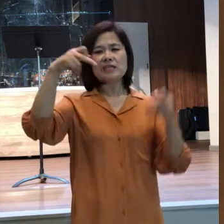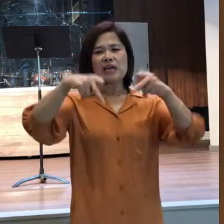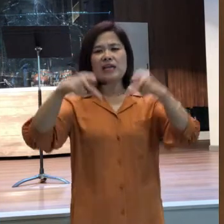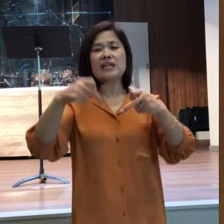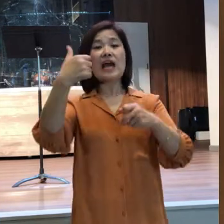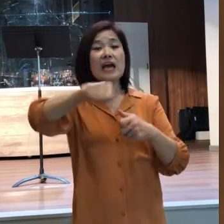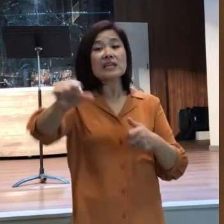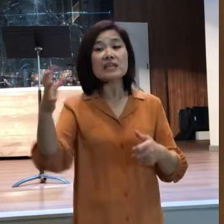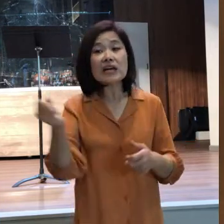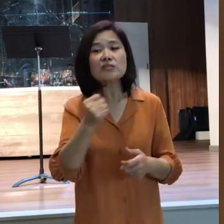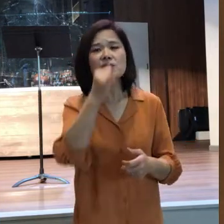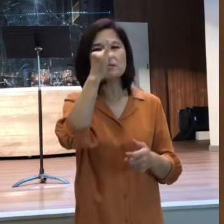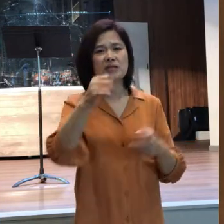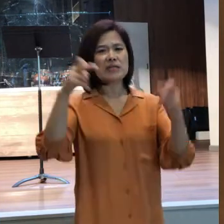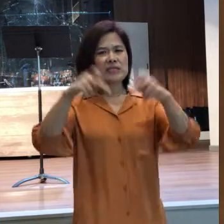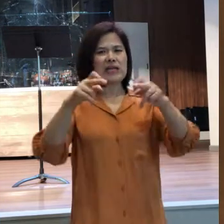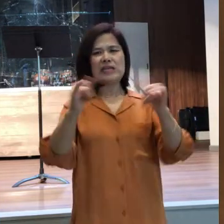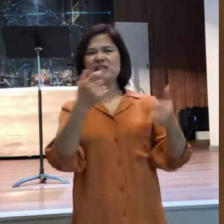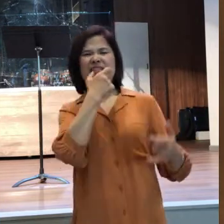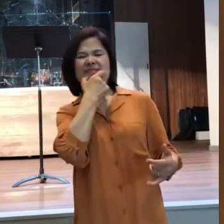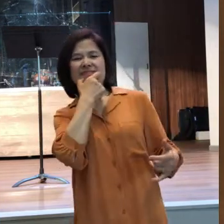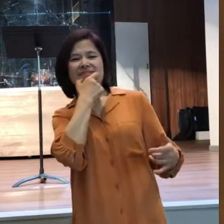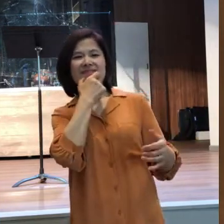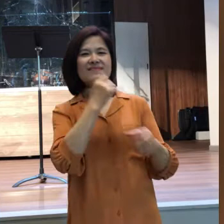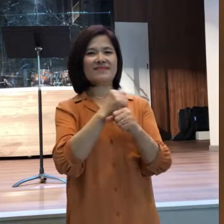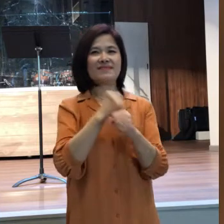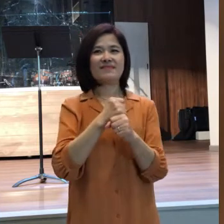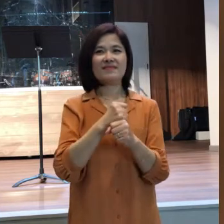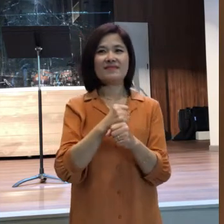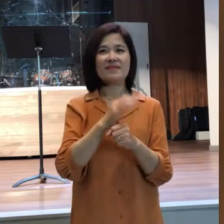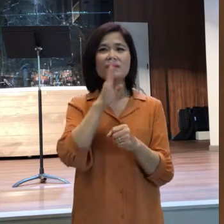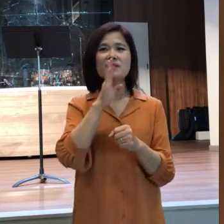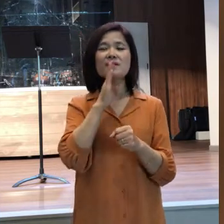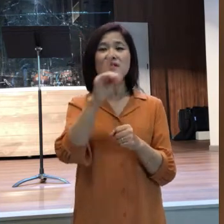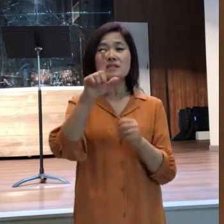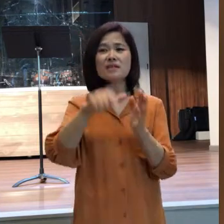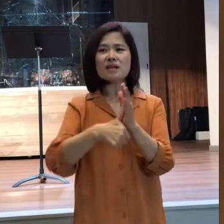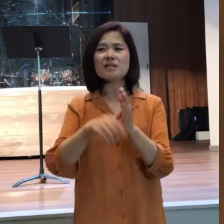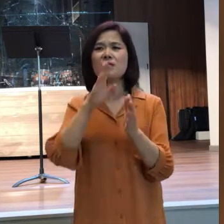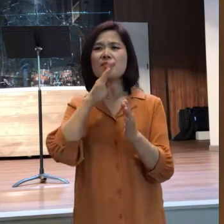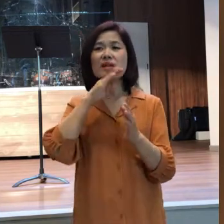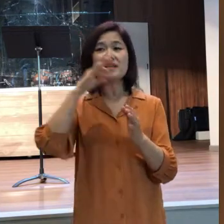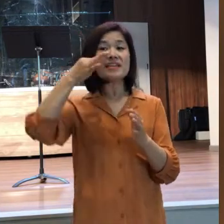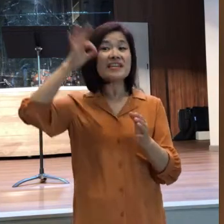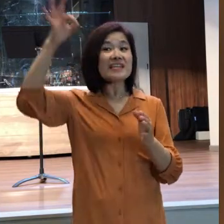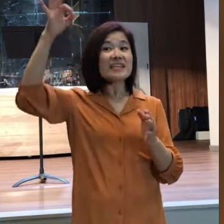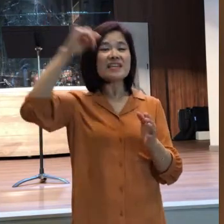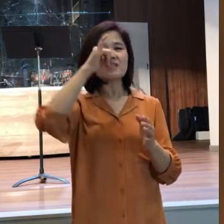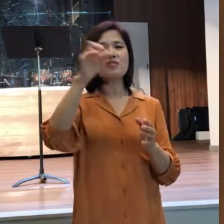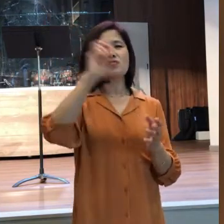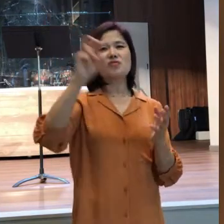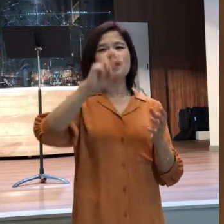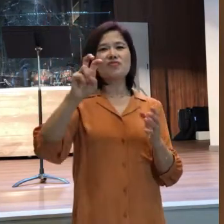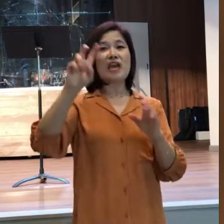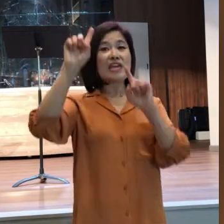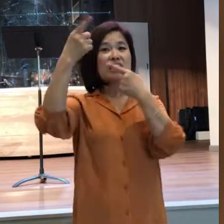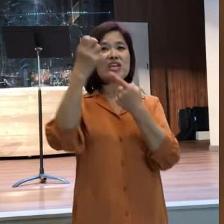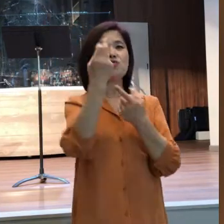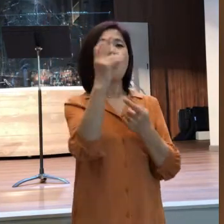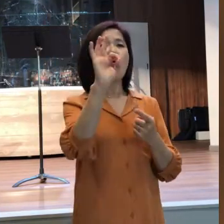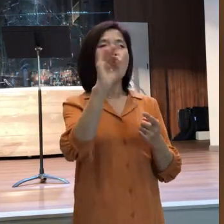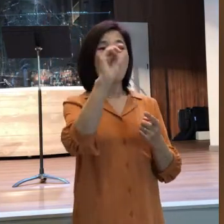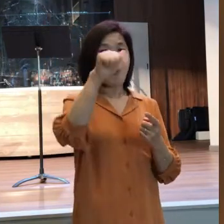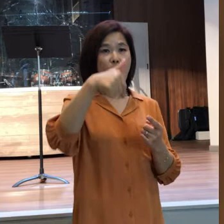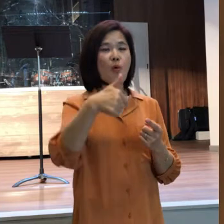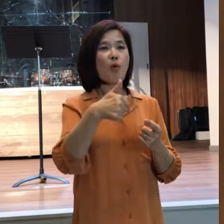가지고 있으면서도 장애인들을 싫어하셨습니다. 당시 한창 인기 있던 가수 중에 이용복이란